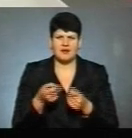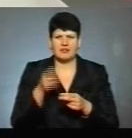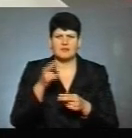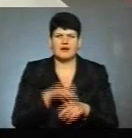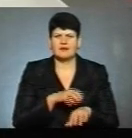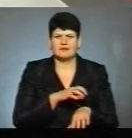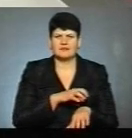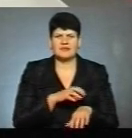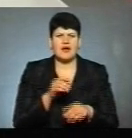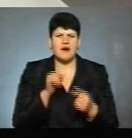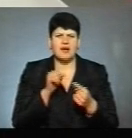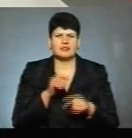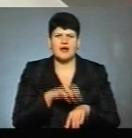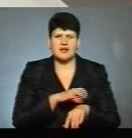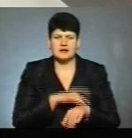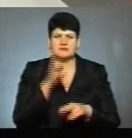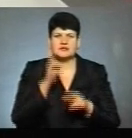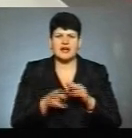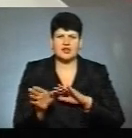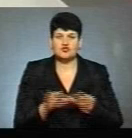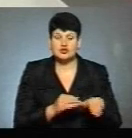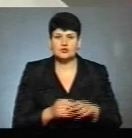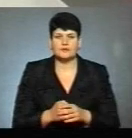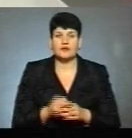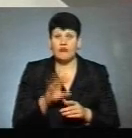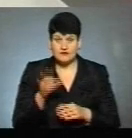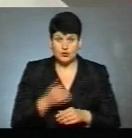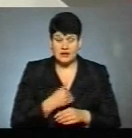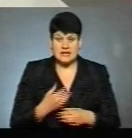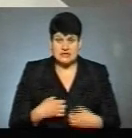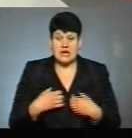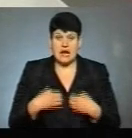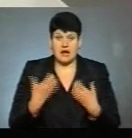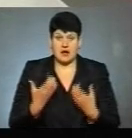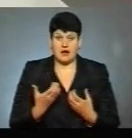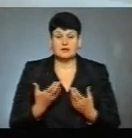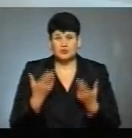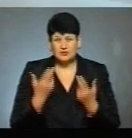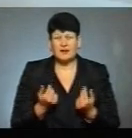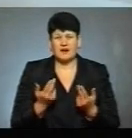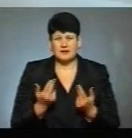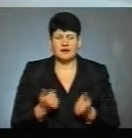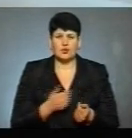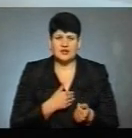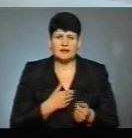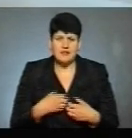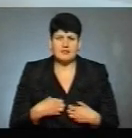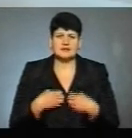покінчено. Ну, власне, масові арешти були націлені на те, аби залякати всіх прихильників України. Так, залякати і